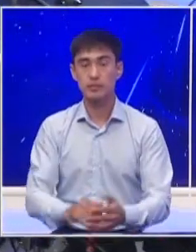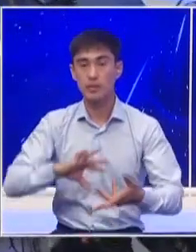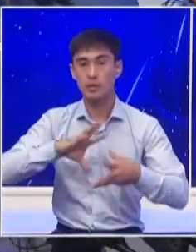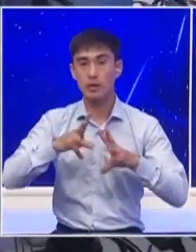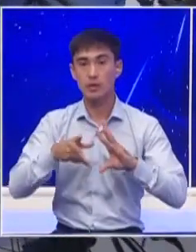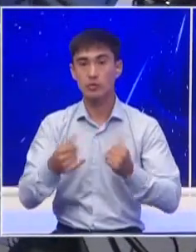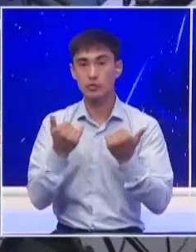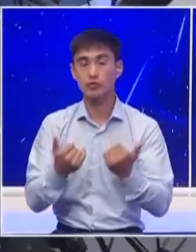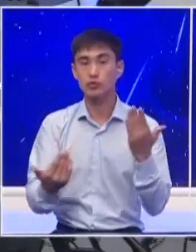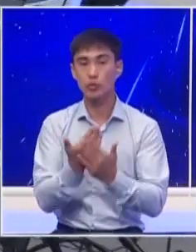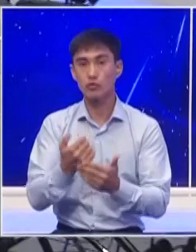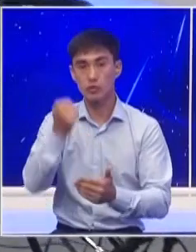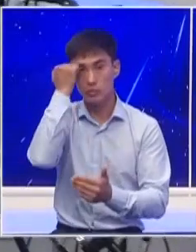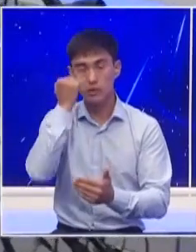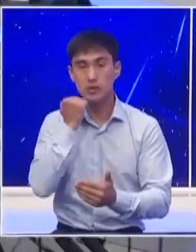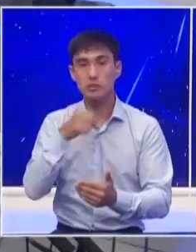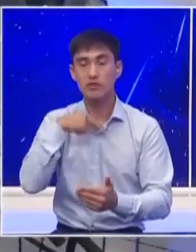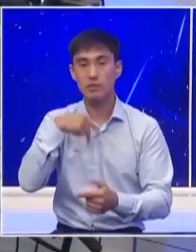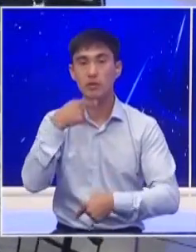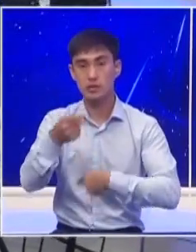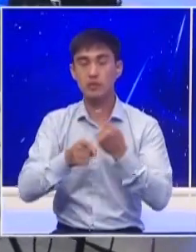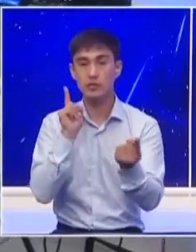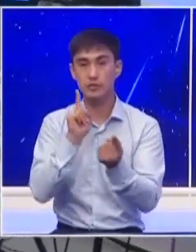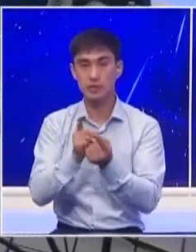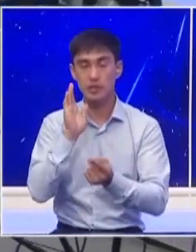Таким был день, уходящий глазами наших корреспондентов. До